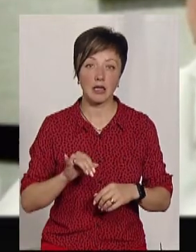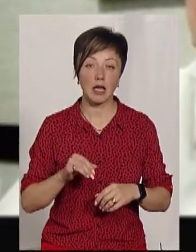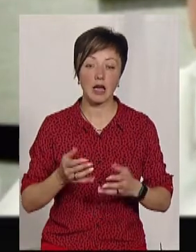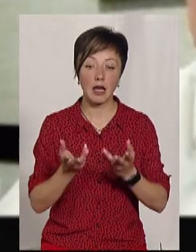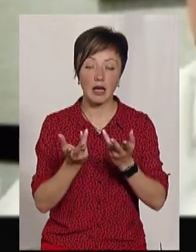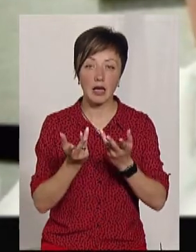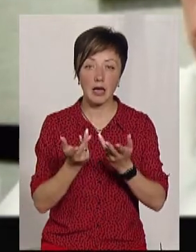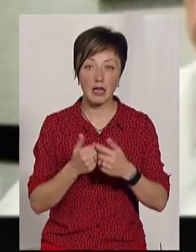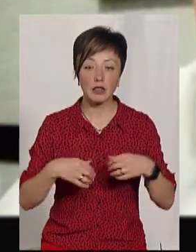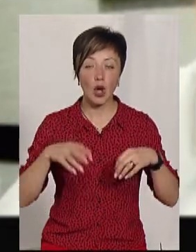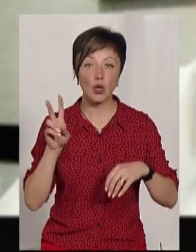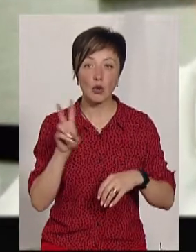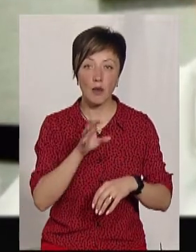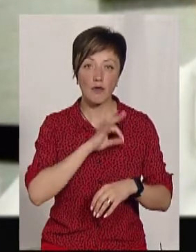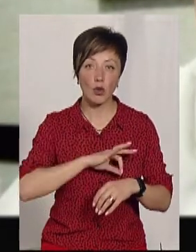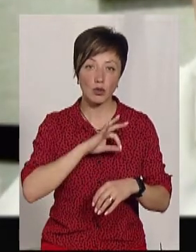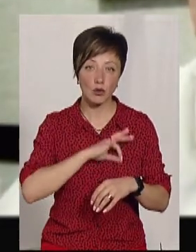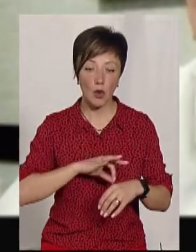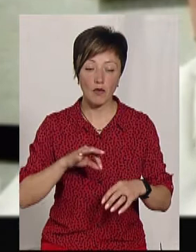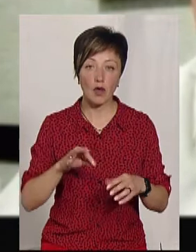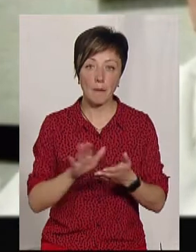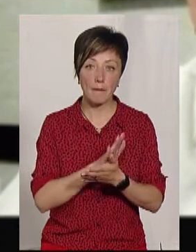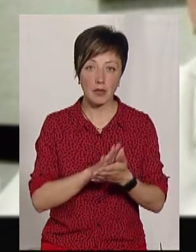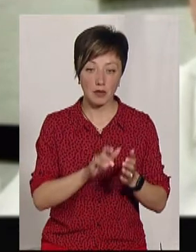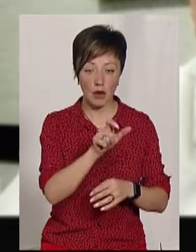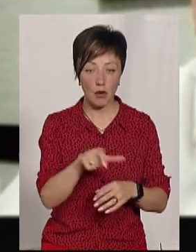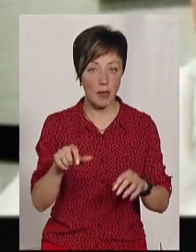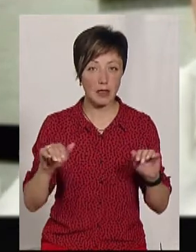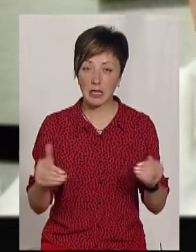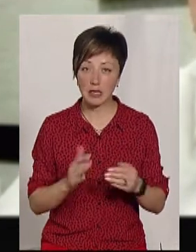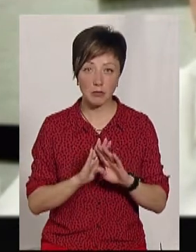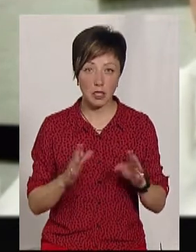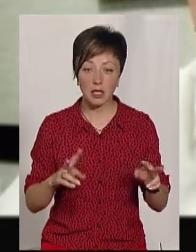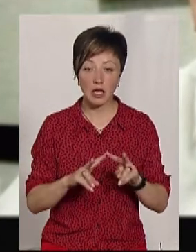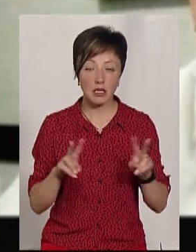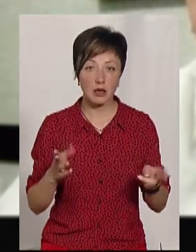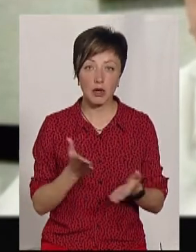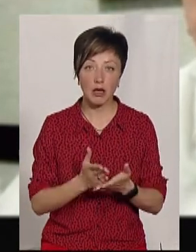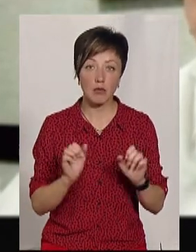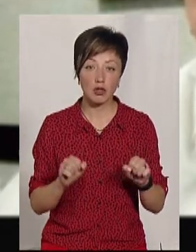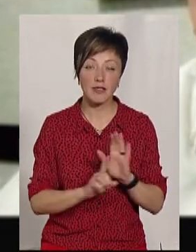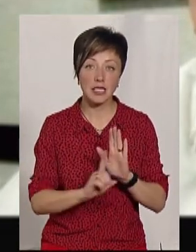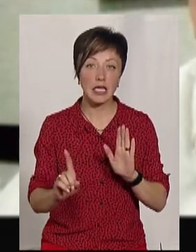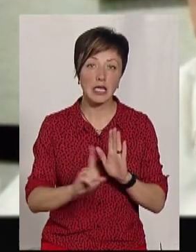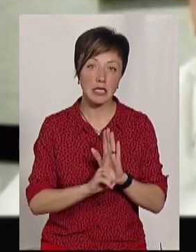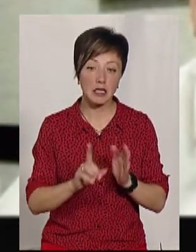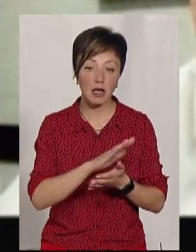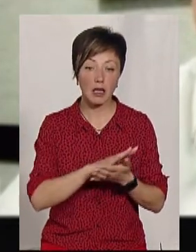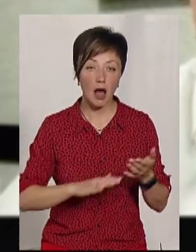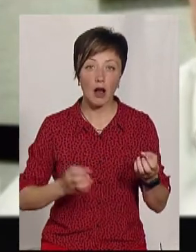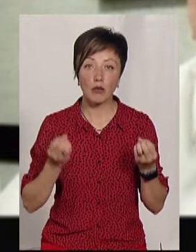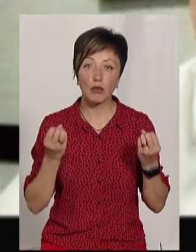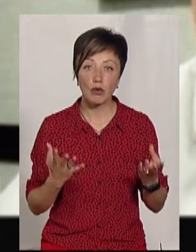тролейбусів, якими користуються пільгові категорії громадян, вона не зменшилась. У них так же саме є можливість їздити далі.